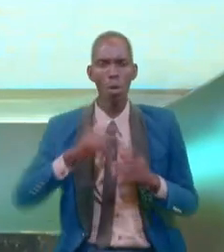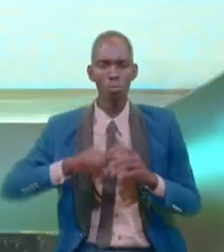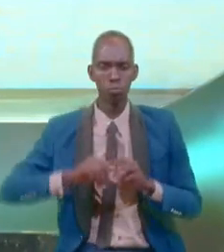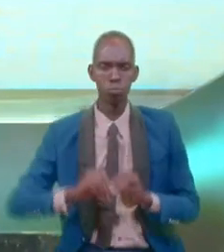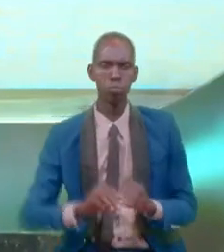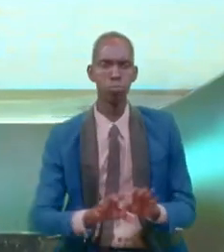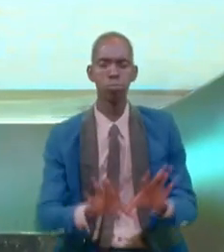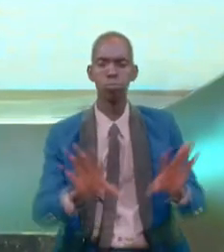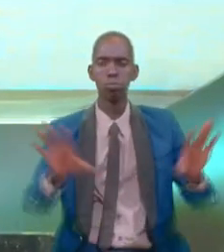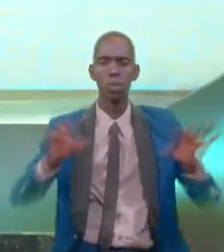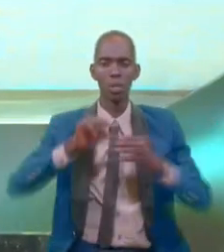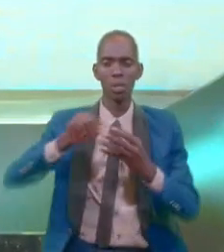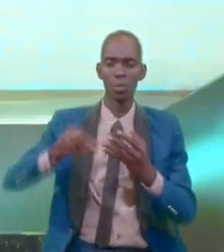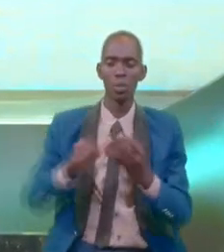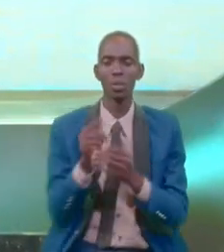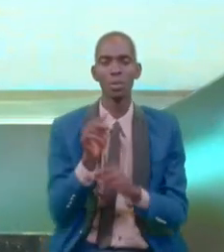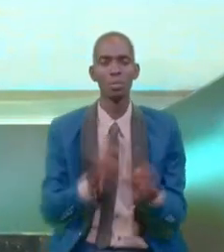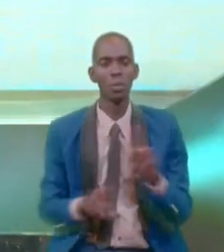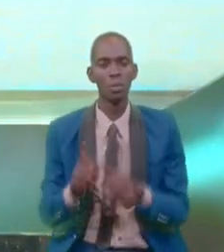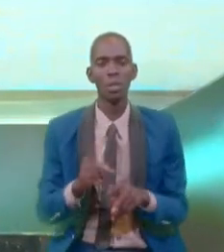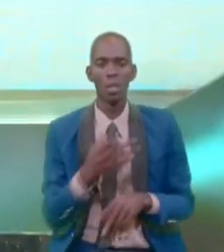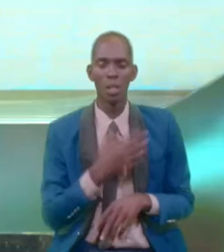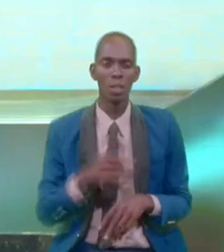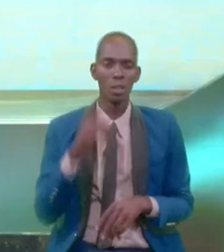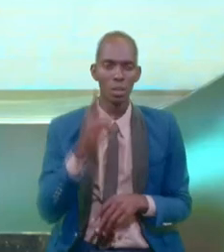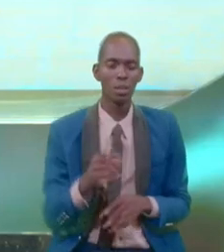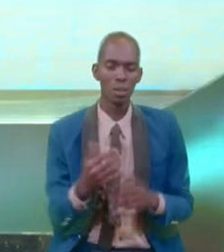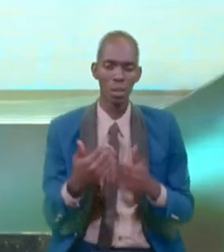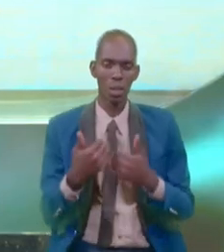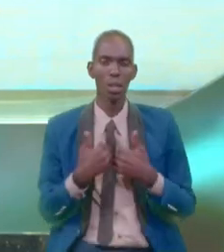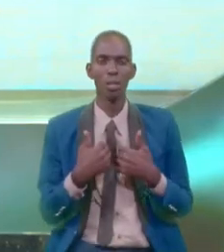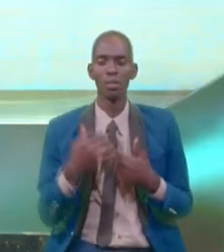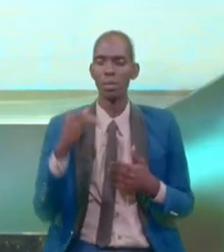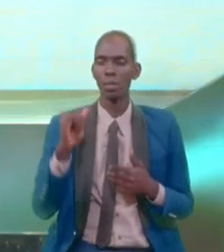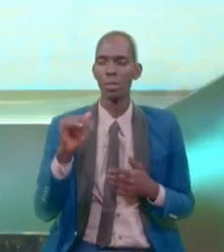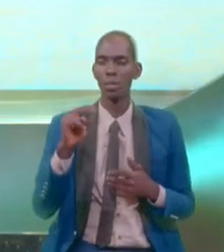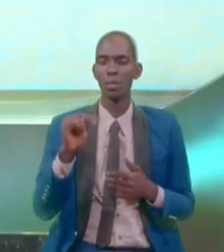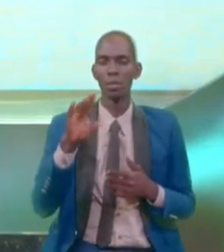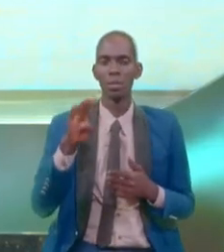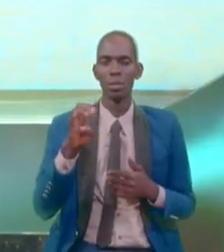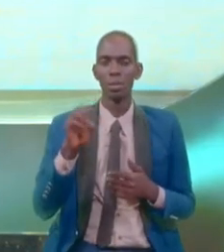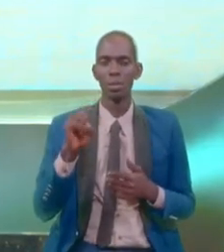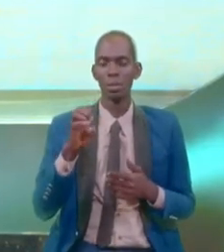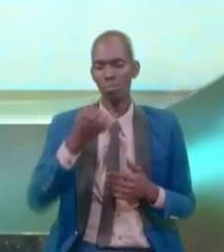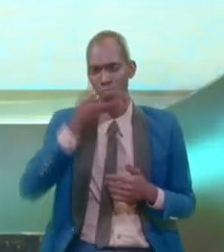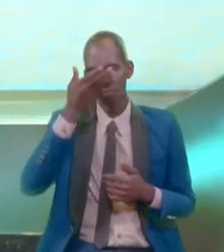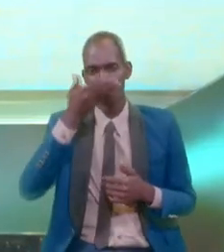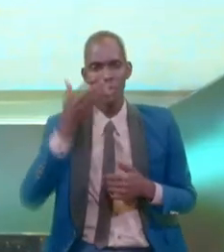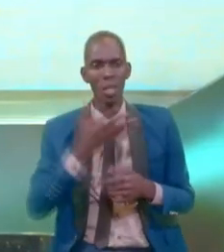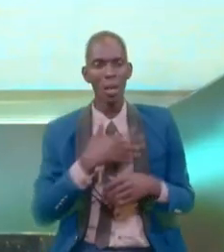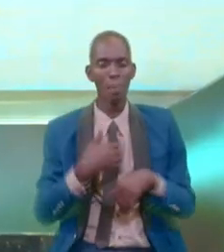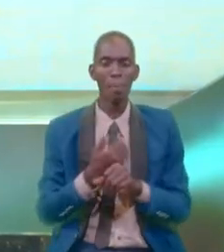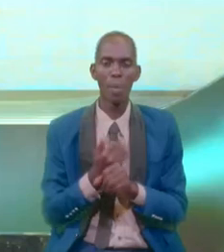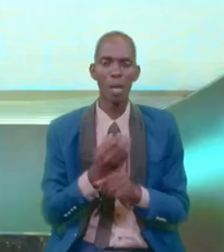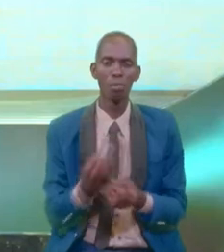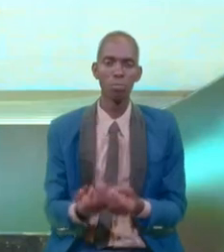avait commencé parmi le peuple. Il offrit le parfum et il fit l'expiation pour le peuple.